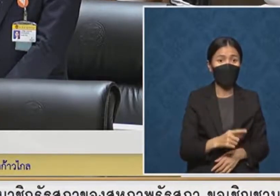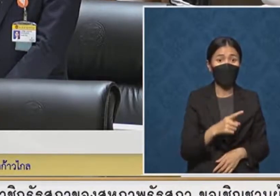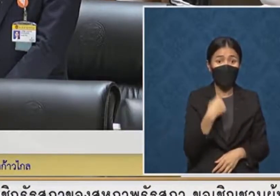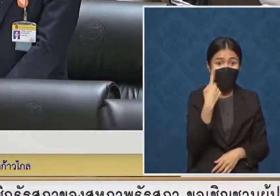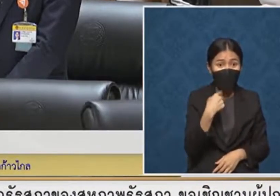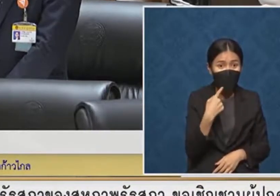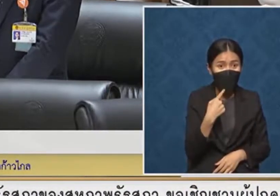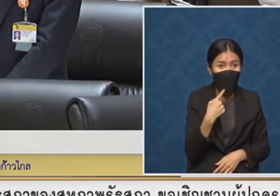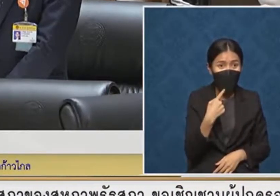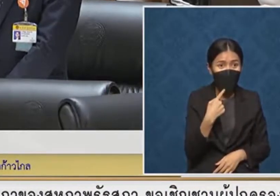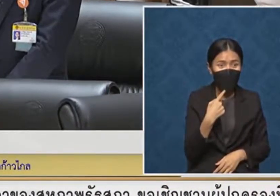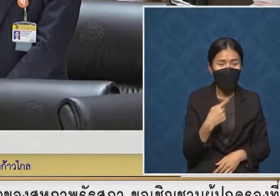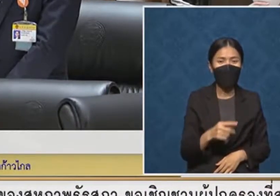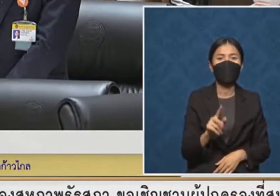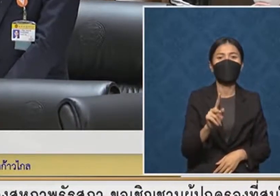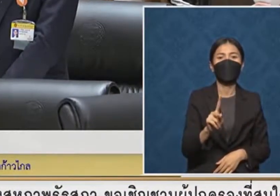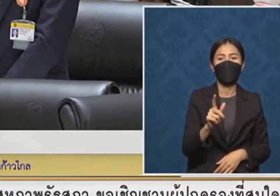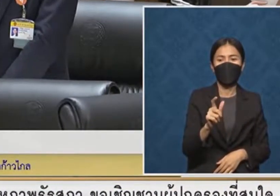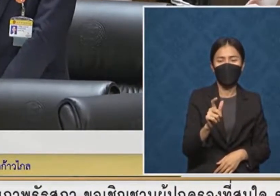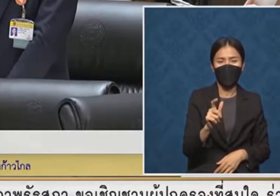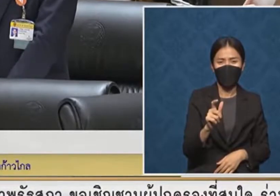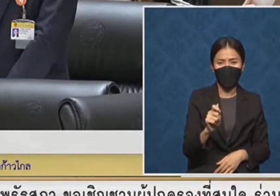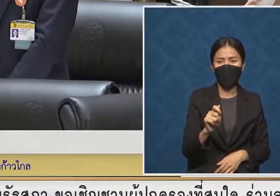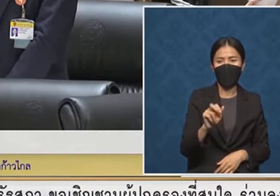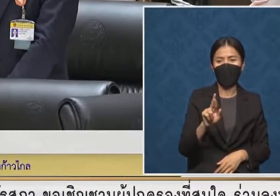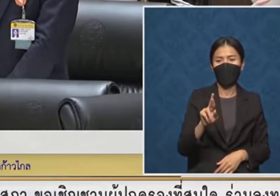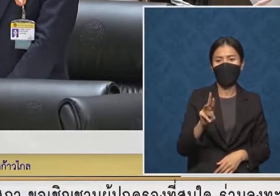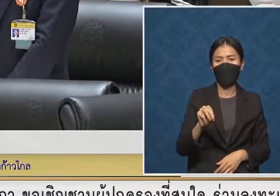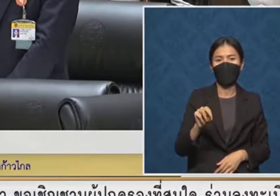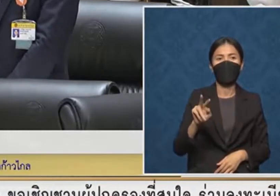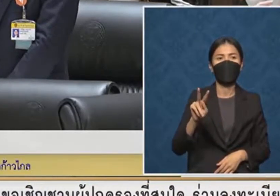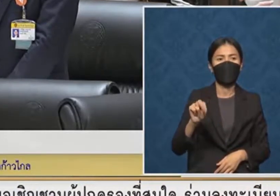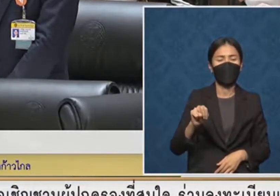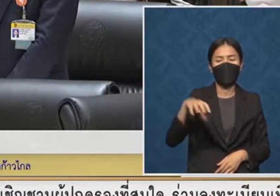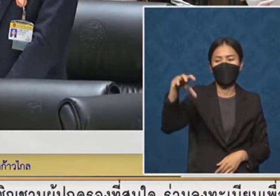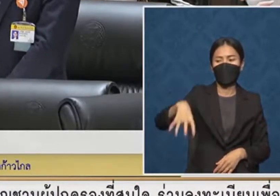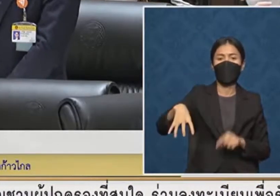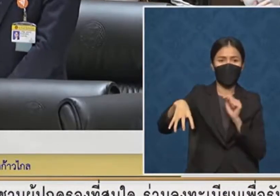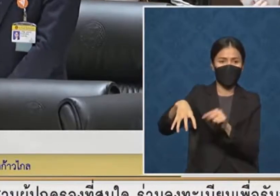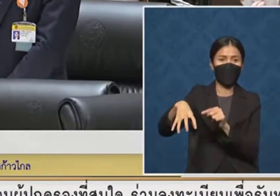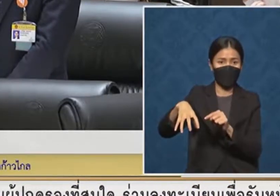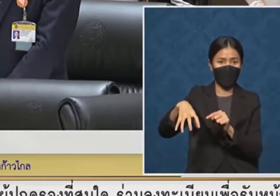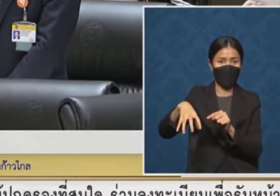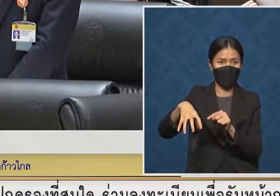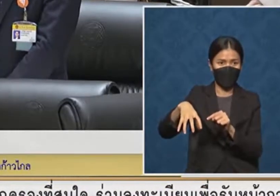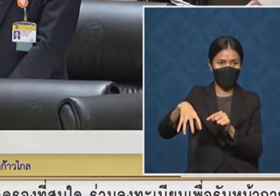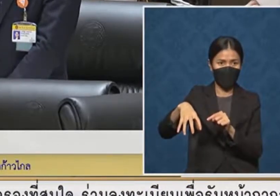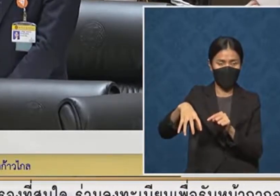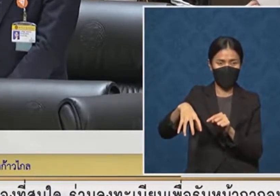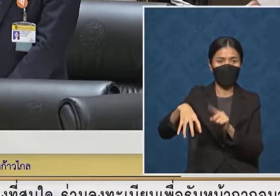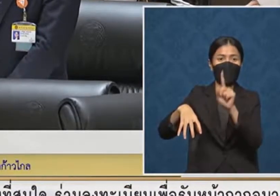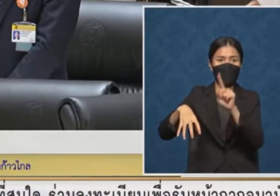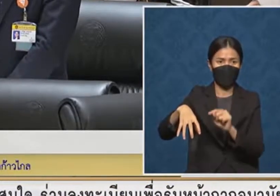ต้องฉลือย้ครั ก็เอรมานอ การ Gal Planochine, สิ่ตกครั้งจากลยการ Galคื